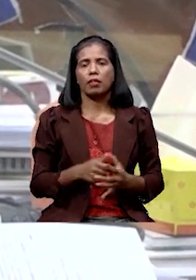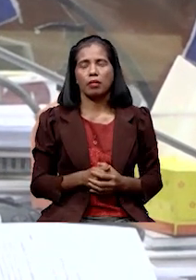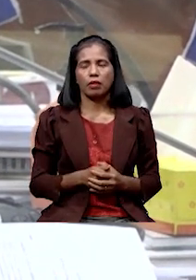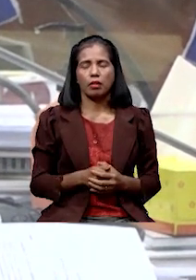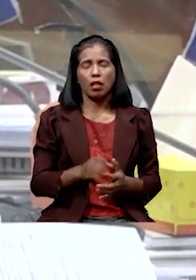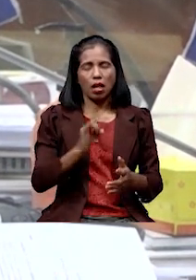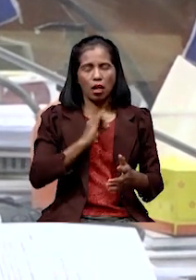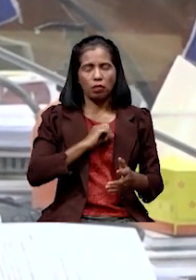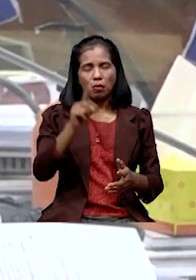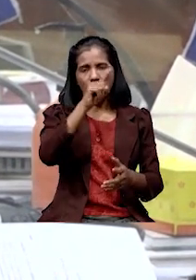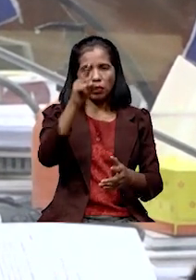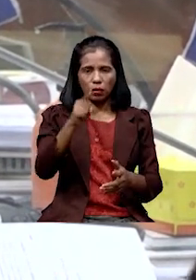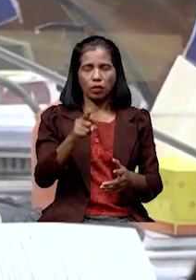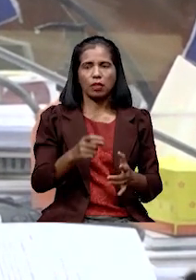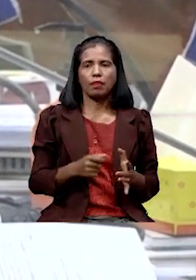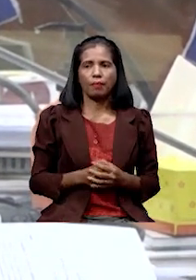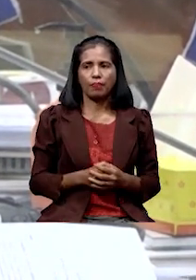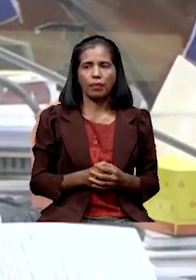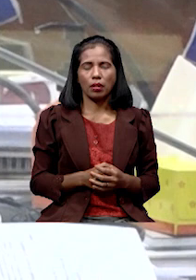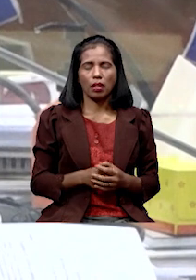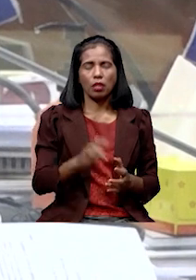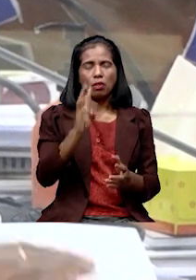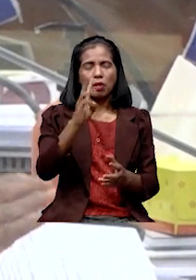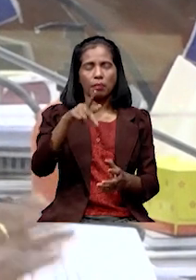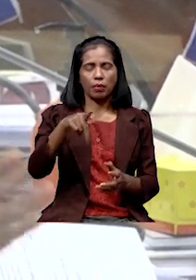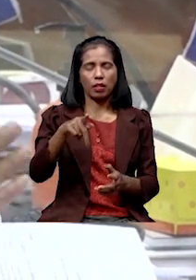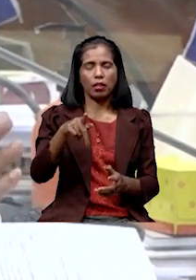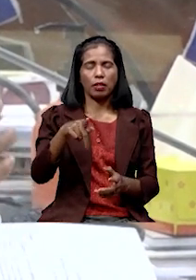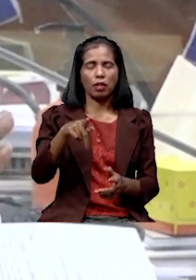ne perguntas mak ne. World Food Program ne